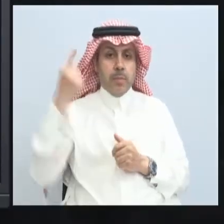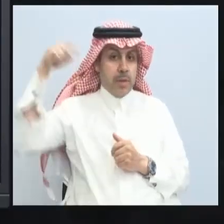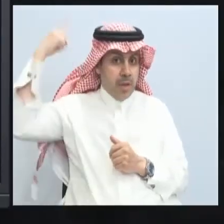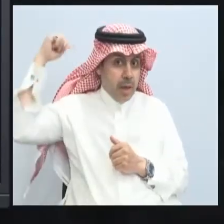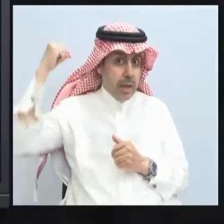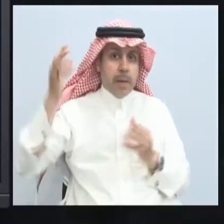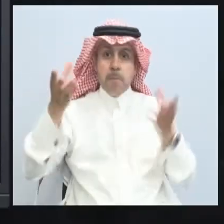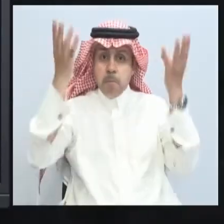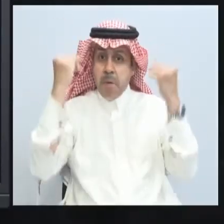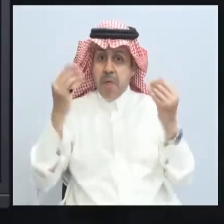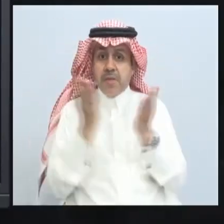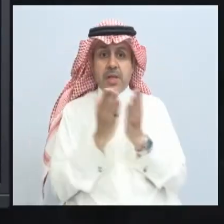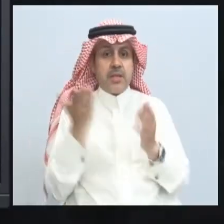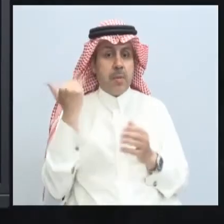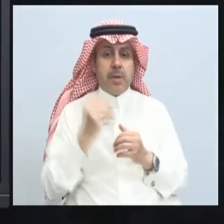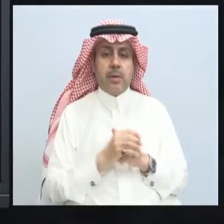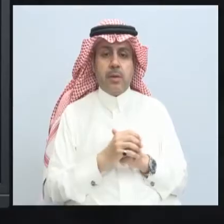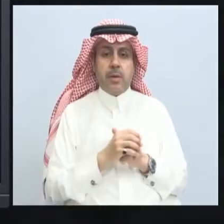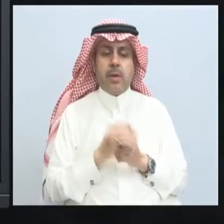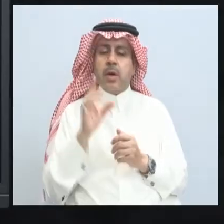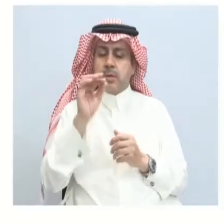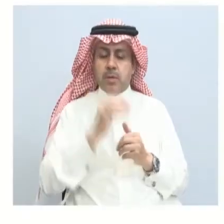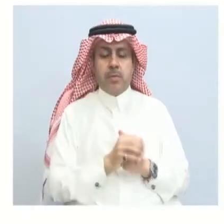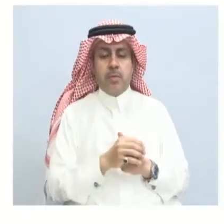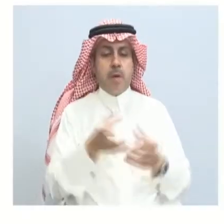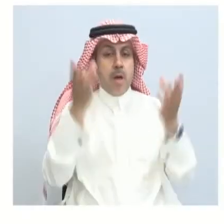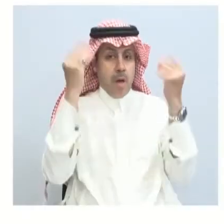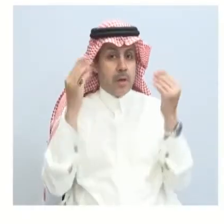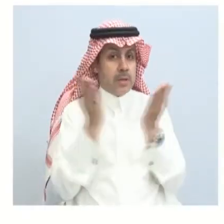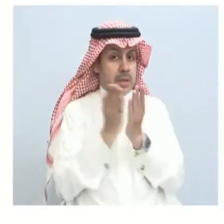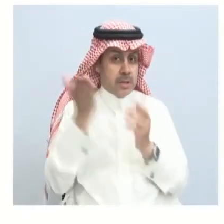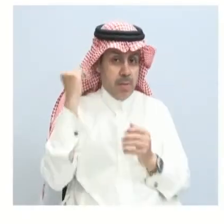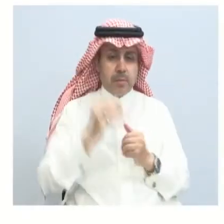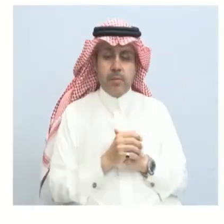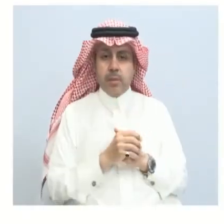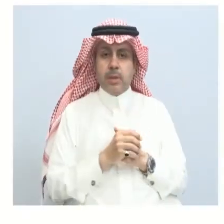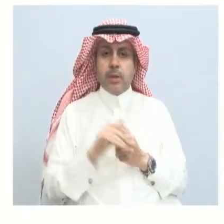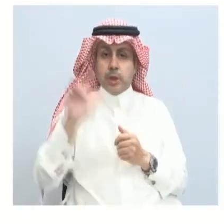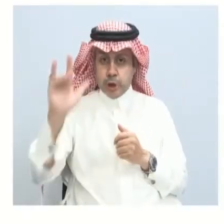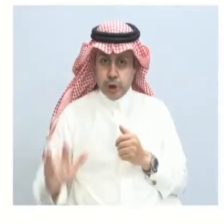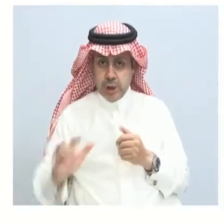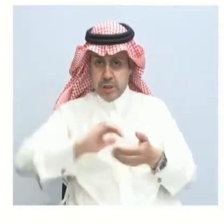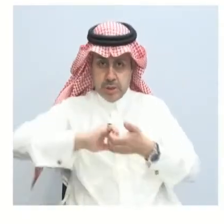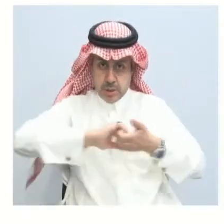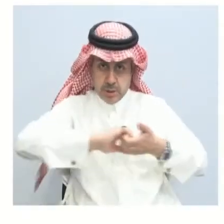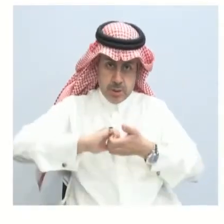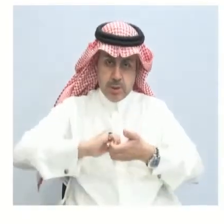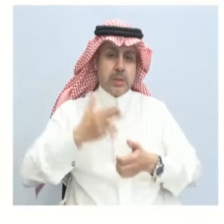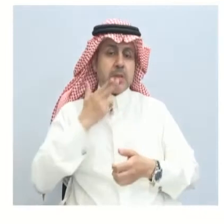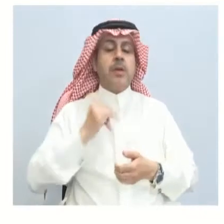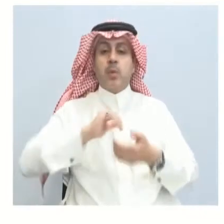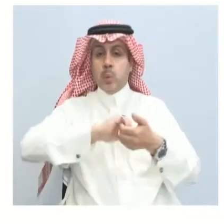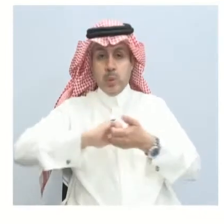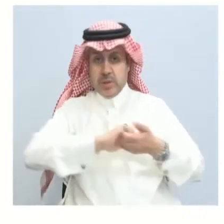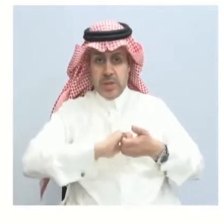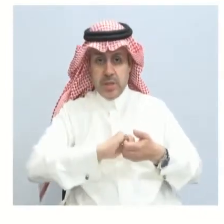في الدرس السابق احسنتم اخذنا في الدرس السابق الجليس الصالح وجليس الان